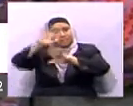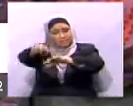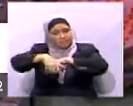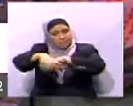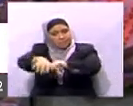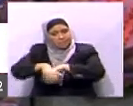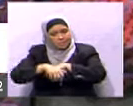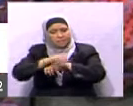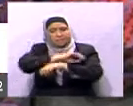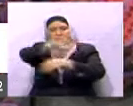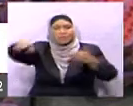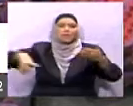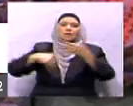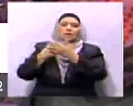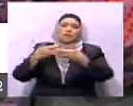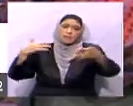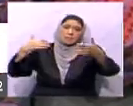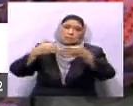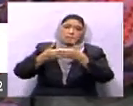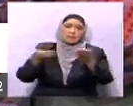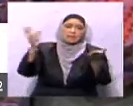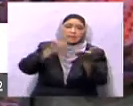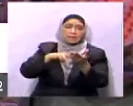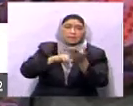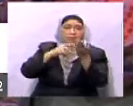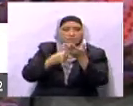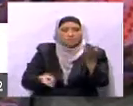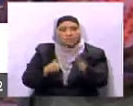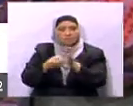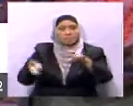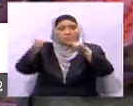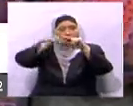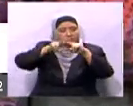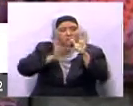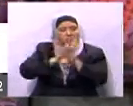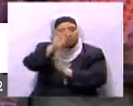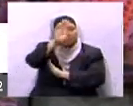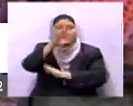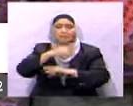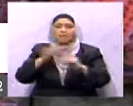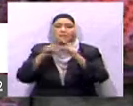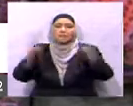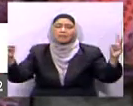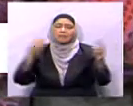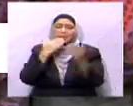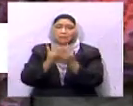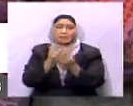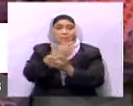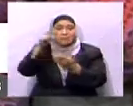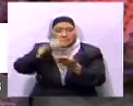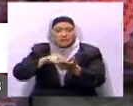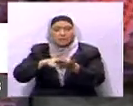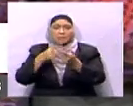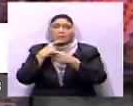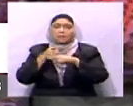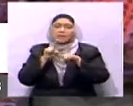pertanian, hampir semua mencatat pertumbuhan yang sangat memberangsangkan. Dan itu yang menyumbang kepada pertumbuhan